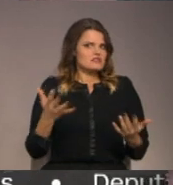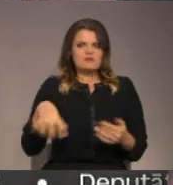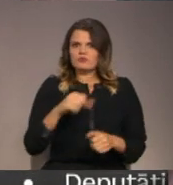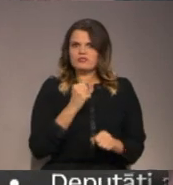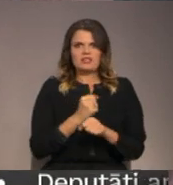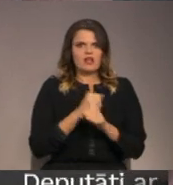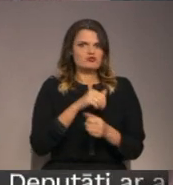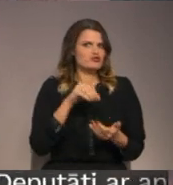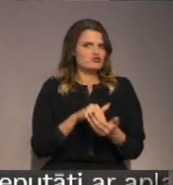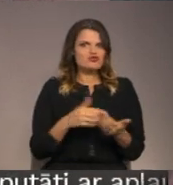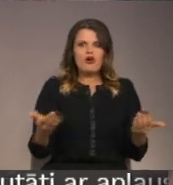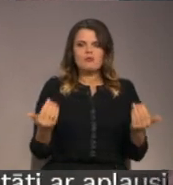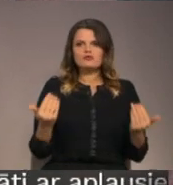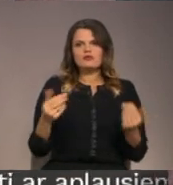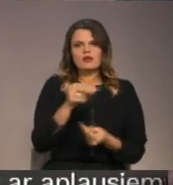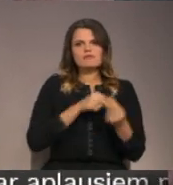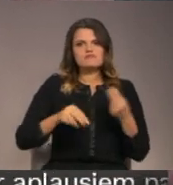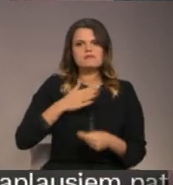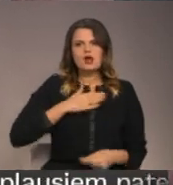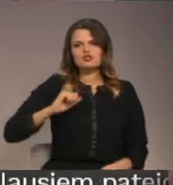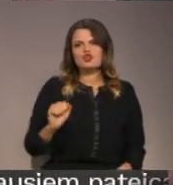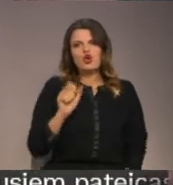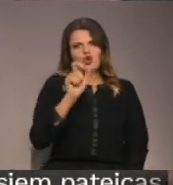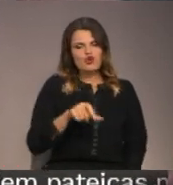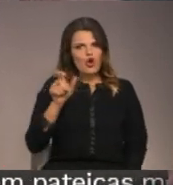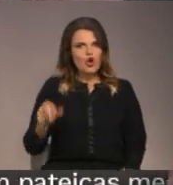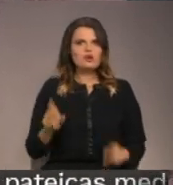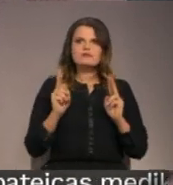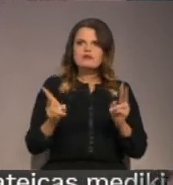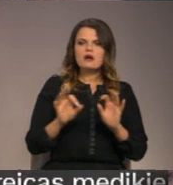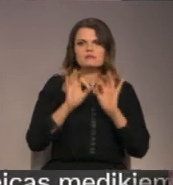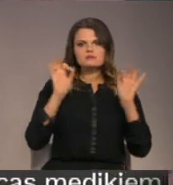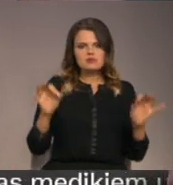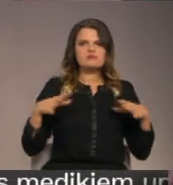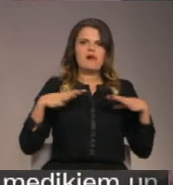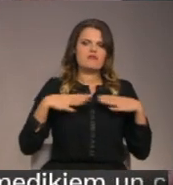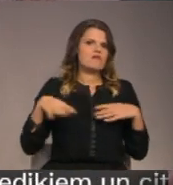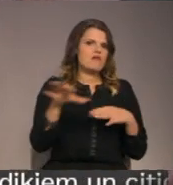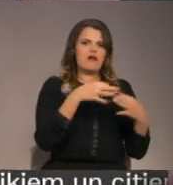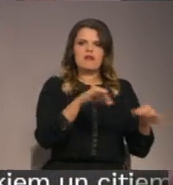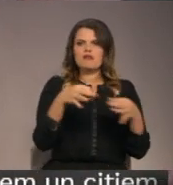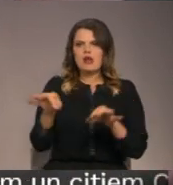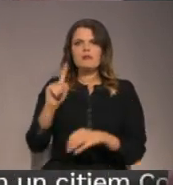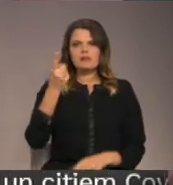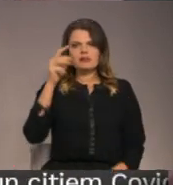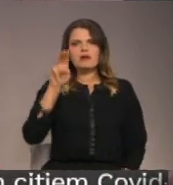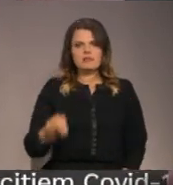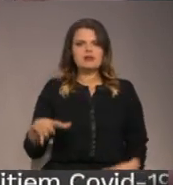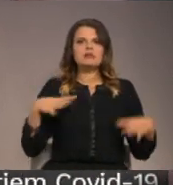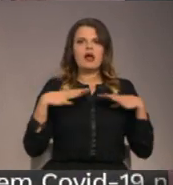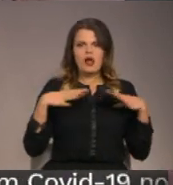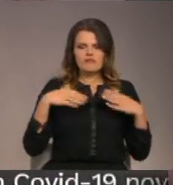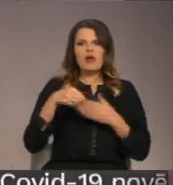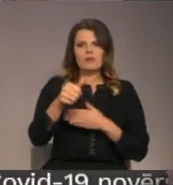darba pārtraukšanu. Jau šodien runājam ar maniem kolēģiem par to, kā sāksim laist atvaļinājumos. Pirmo mēnesi, protams,